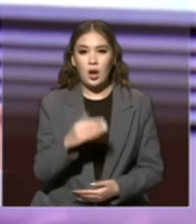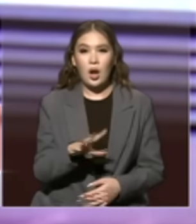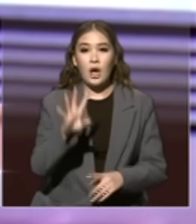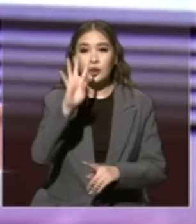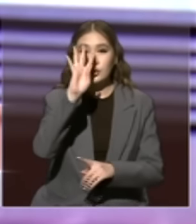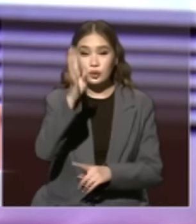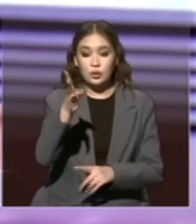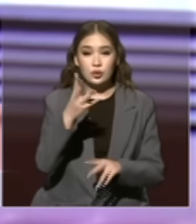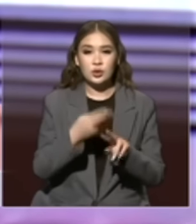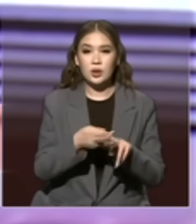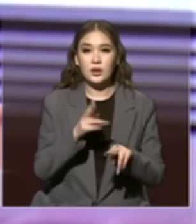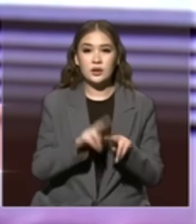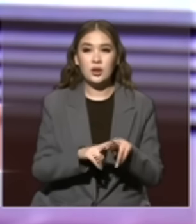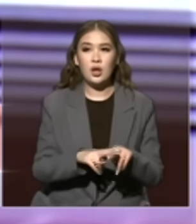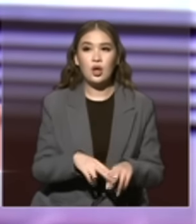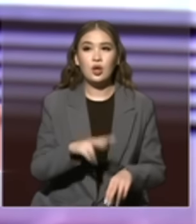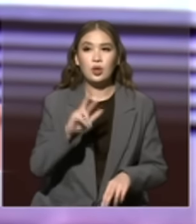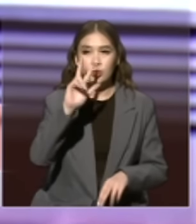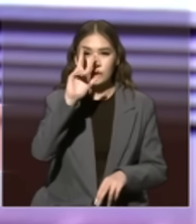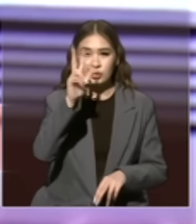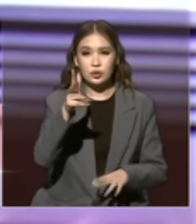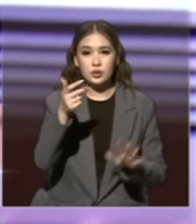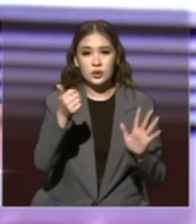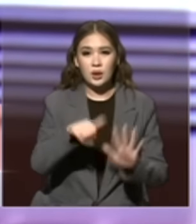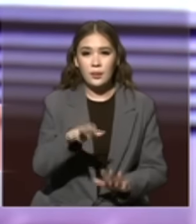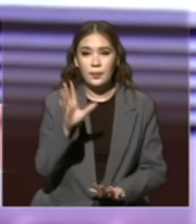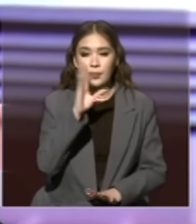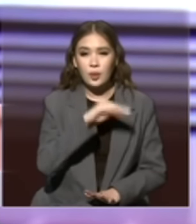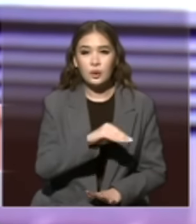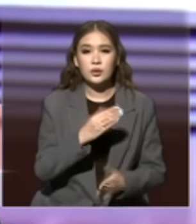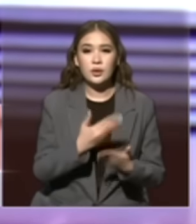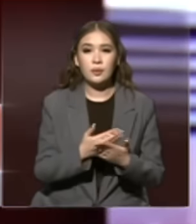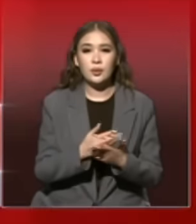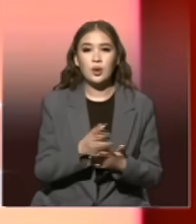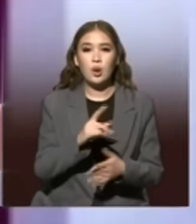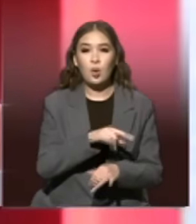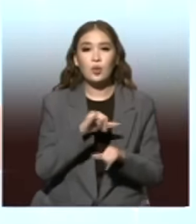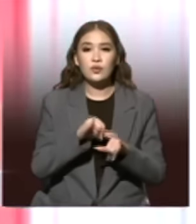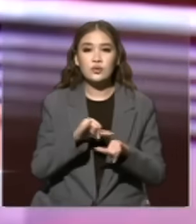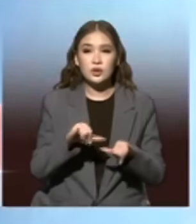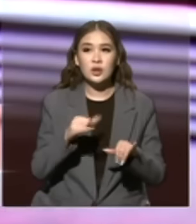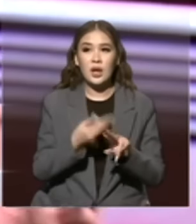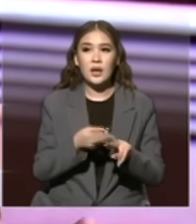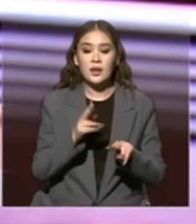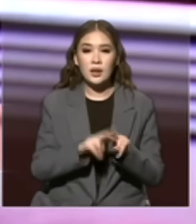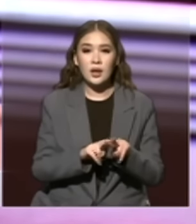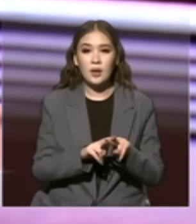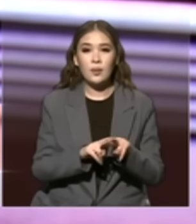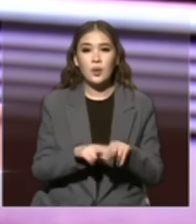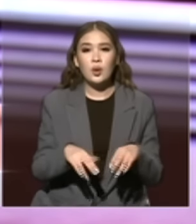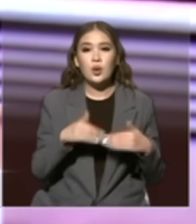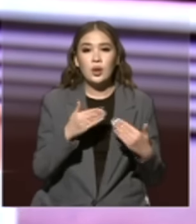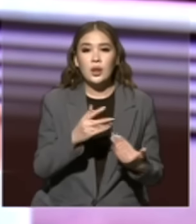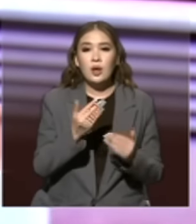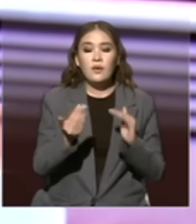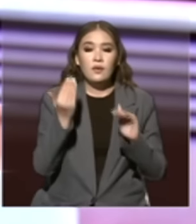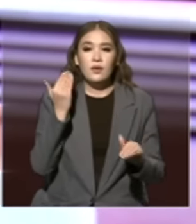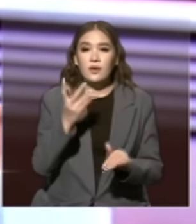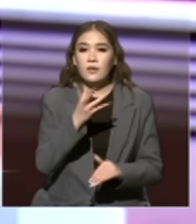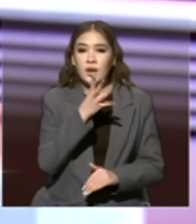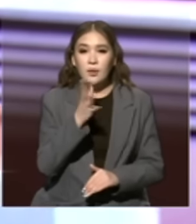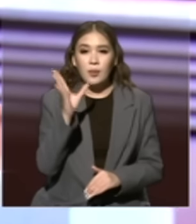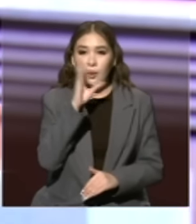деген ол 3,5 жыл болуы мүмкін. Өткені көбейеді ғой. Иә, сондықтан да оның уақыты ертерек келеді